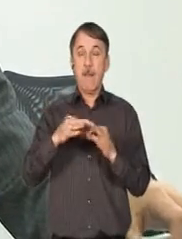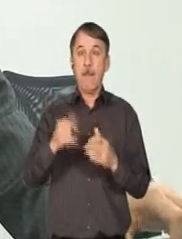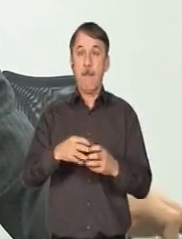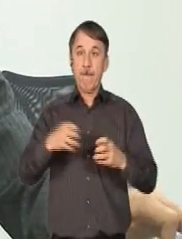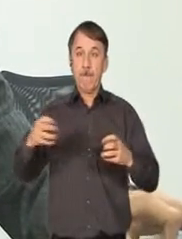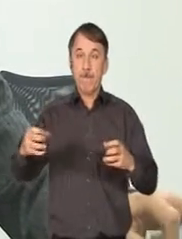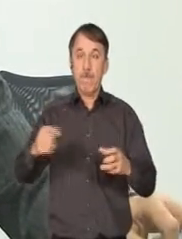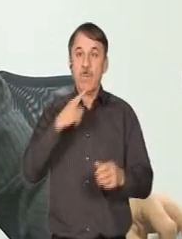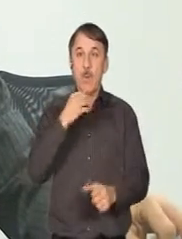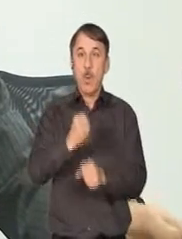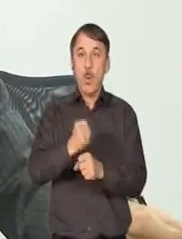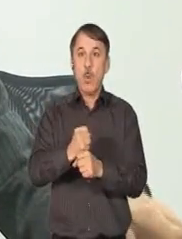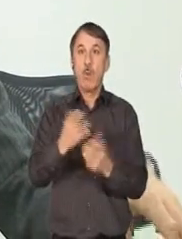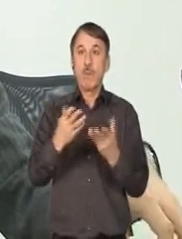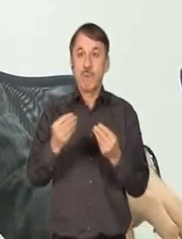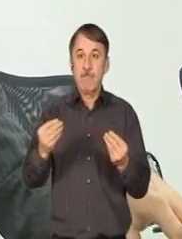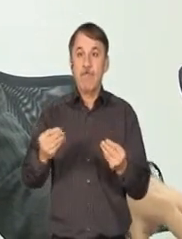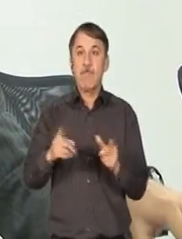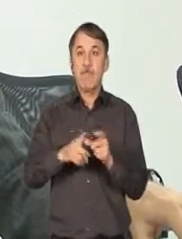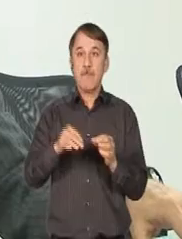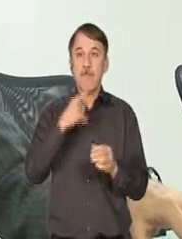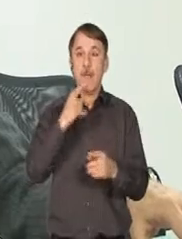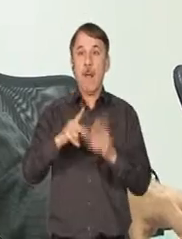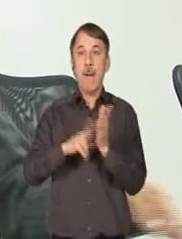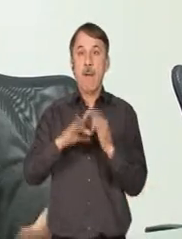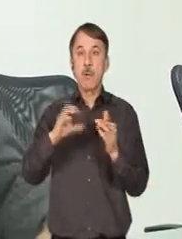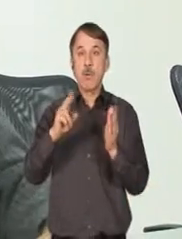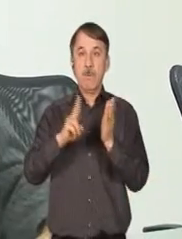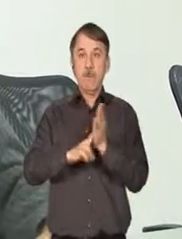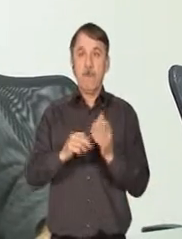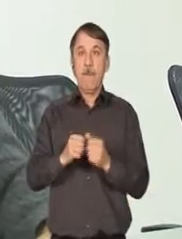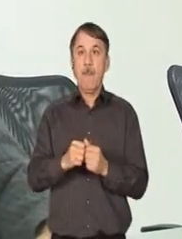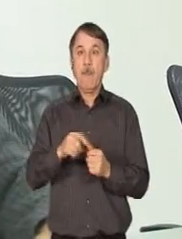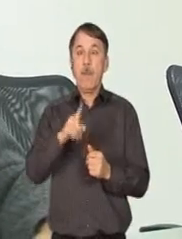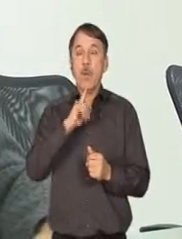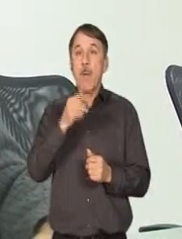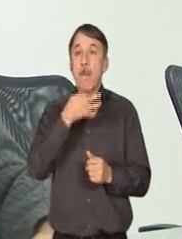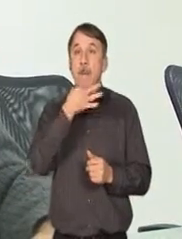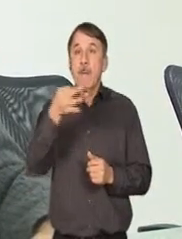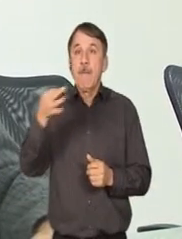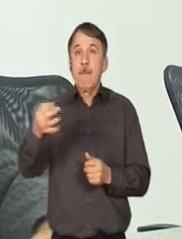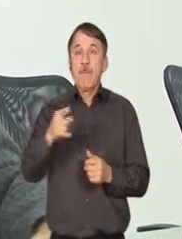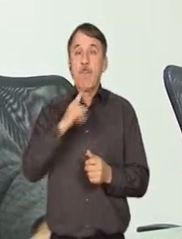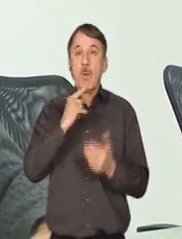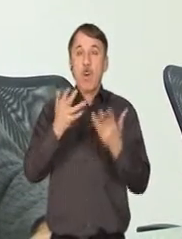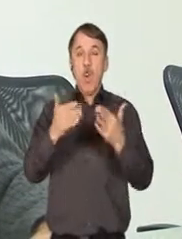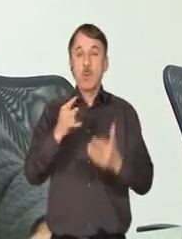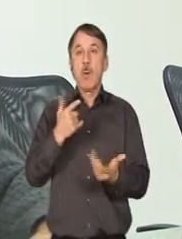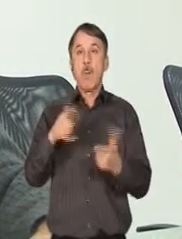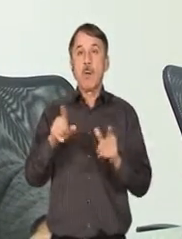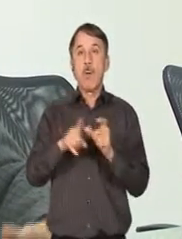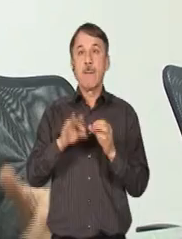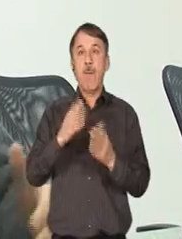do nekog aprila, maja i na neki način tada taj most u neki 3 do 6 meseci bi mogao